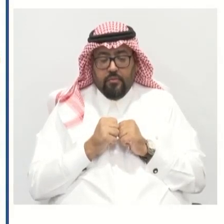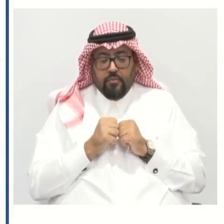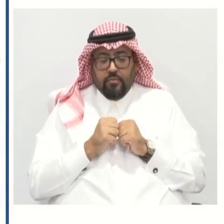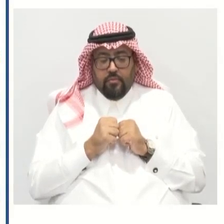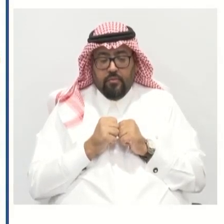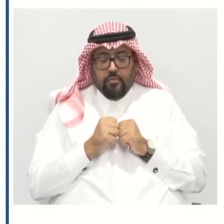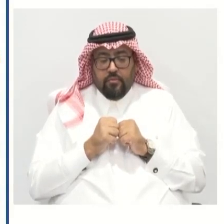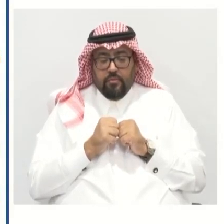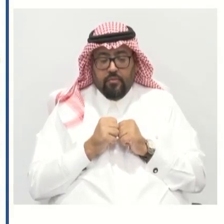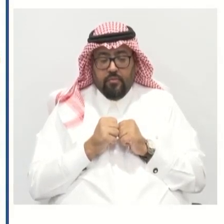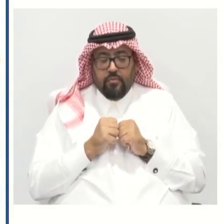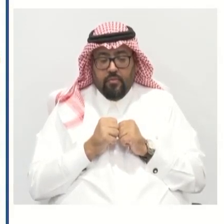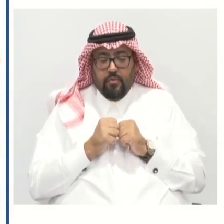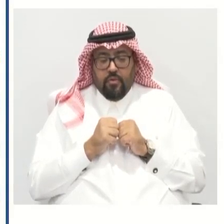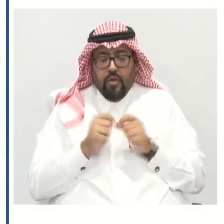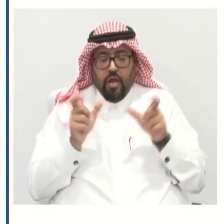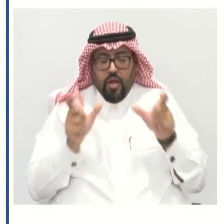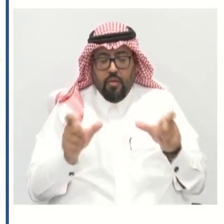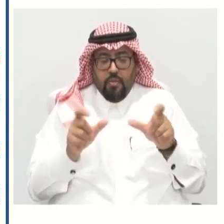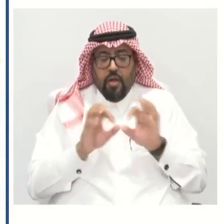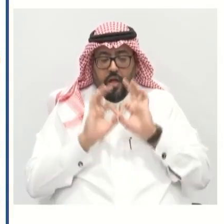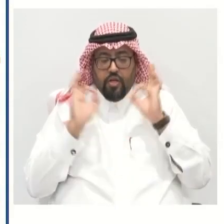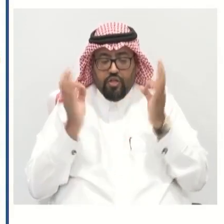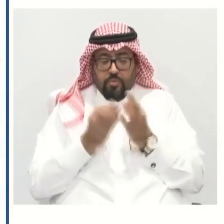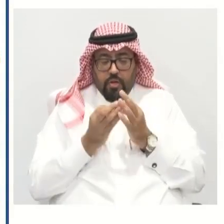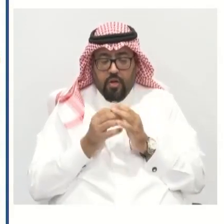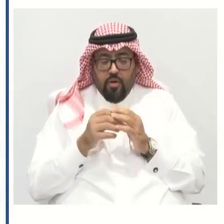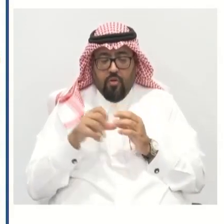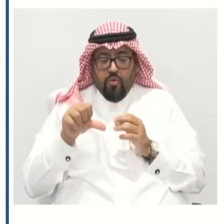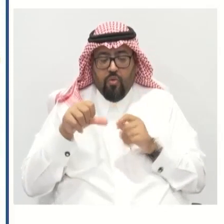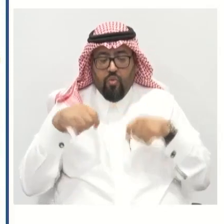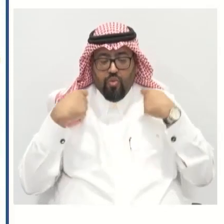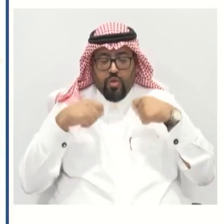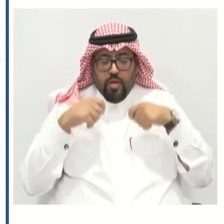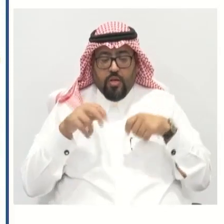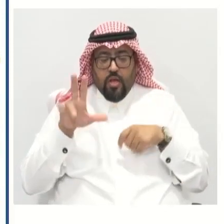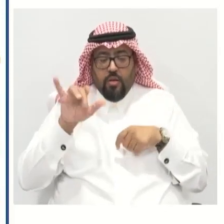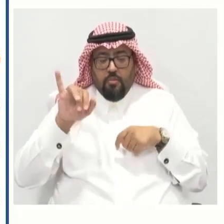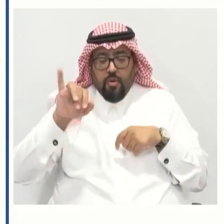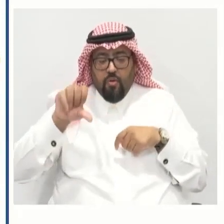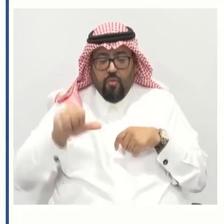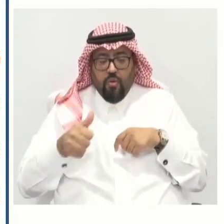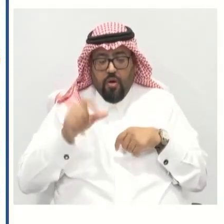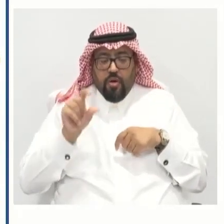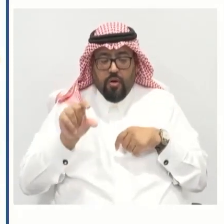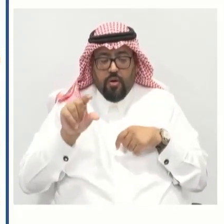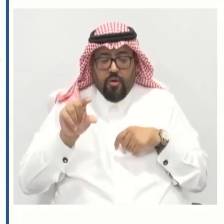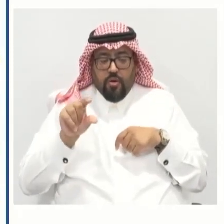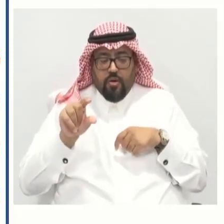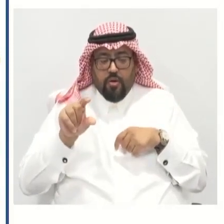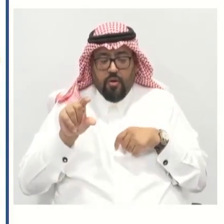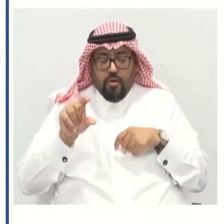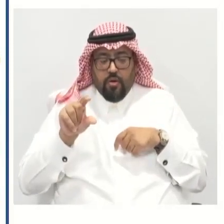والمقيمين اذا هي الحما الحمايه الاجتماعيه وزاره الموارد البشريه والتنميه